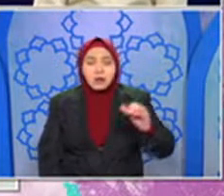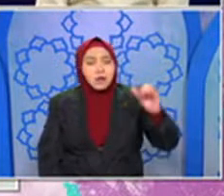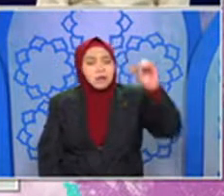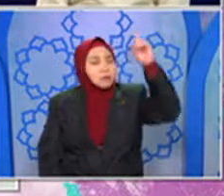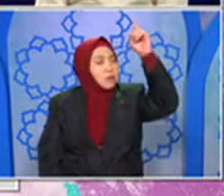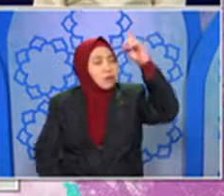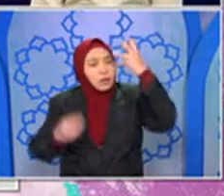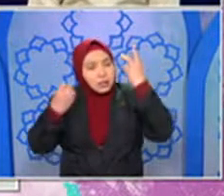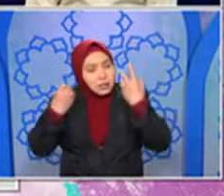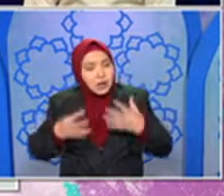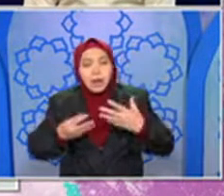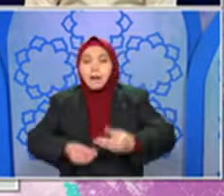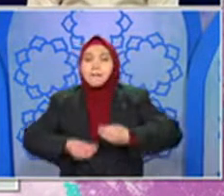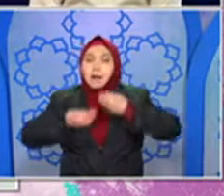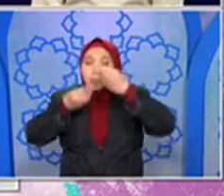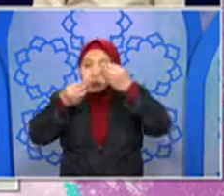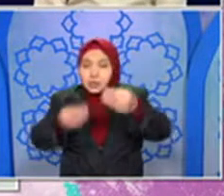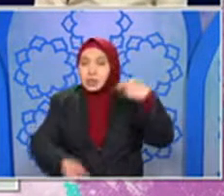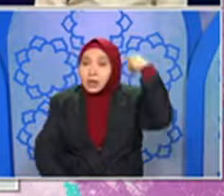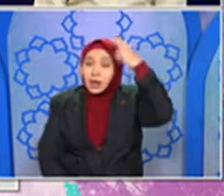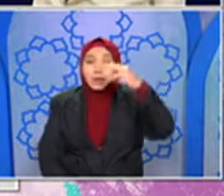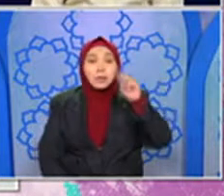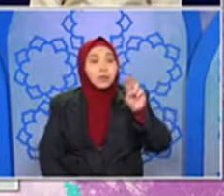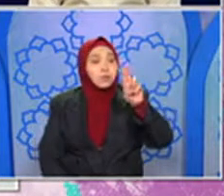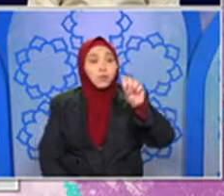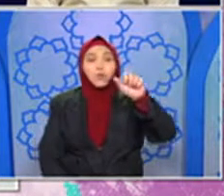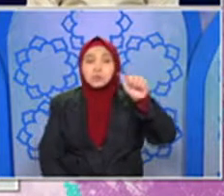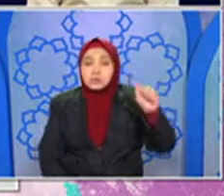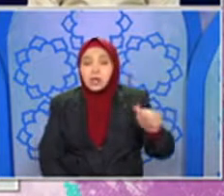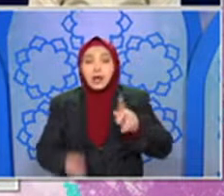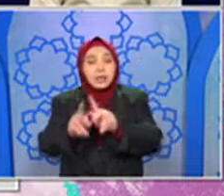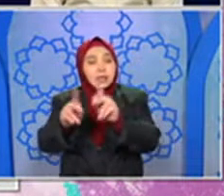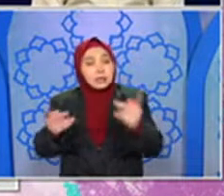وآتينا موسى الكتاب